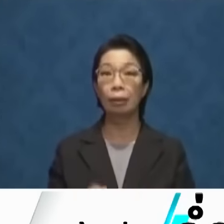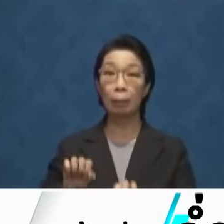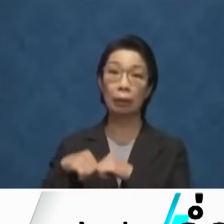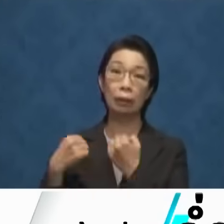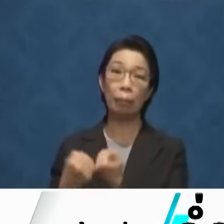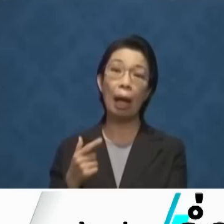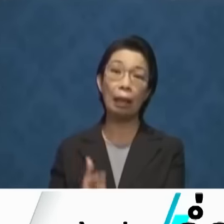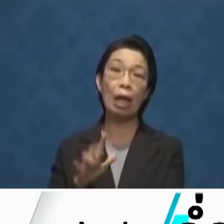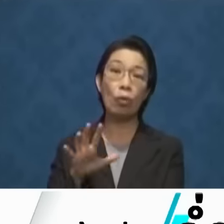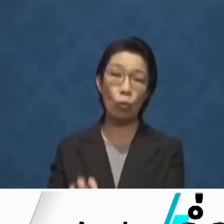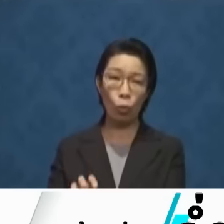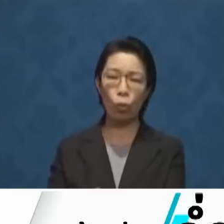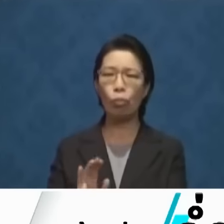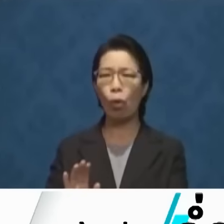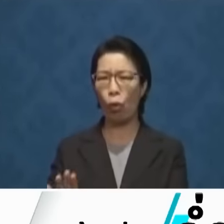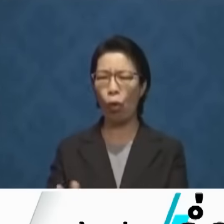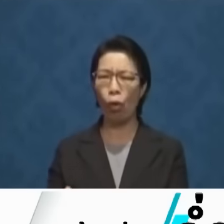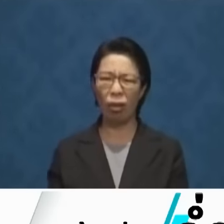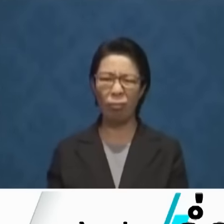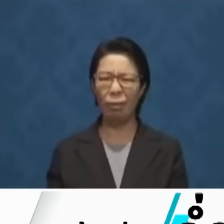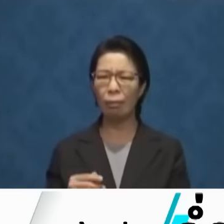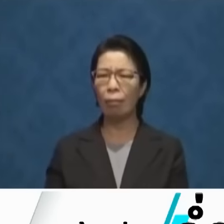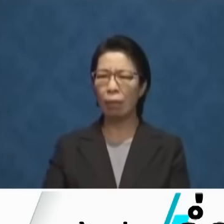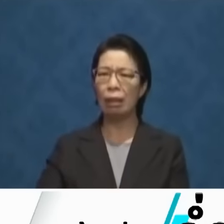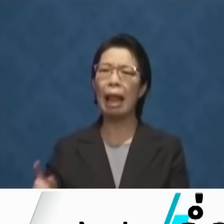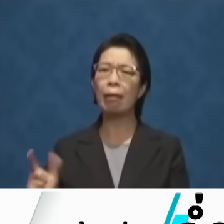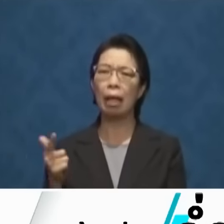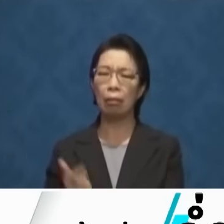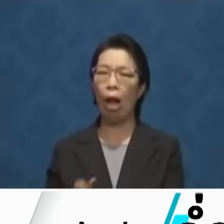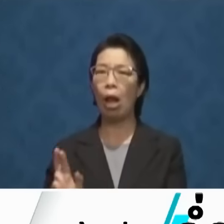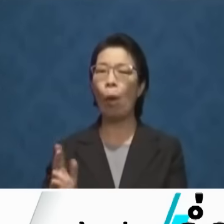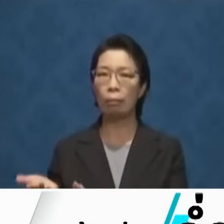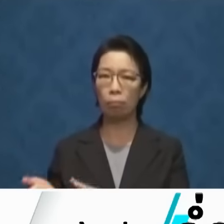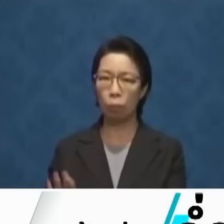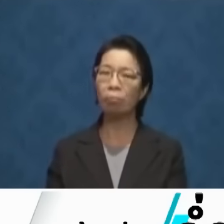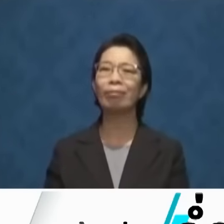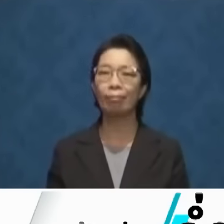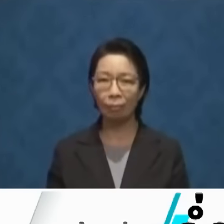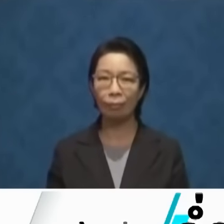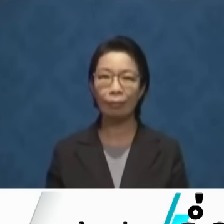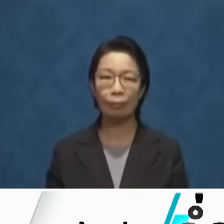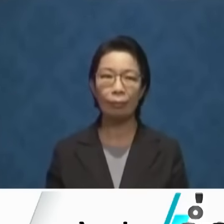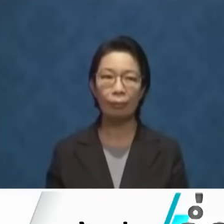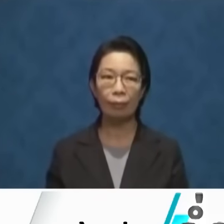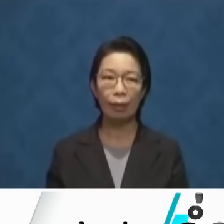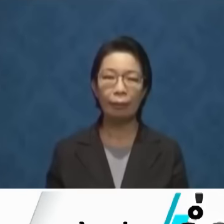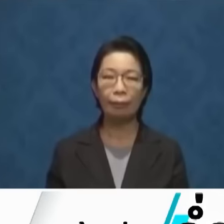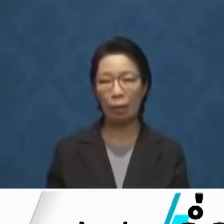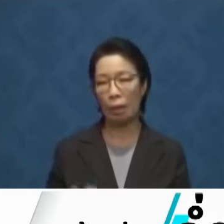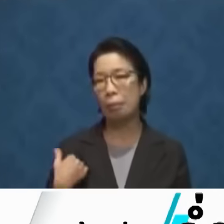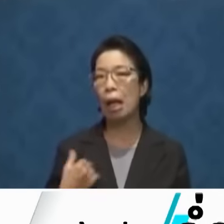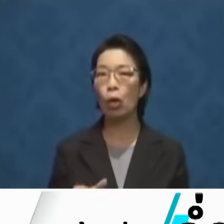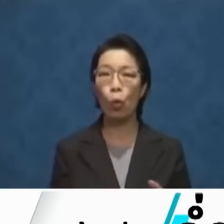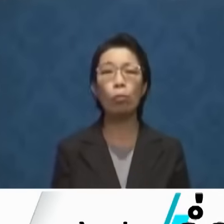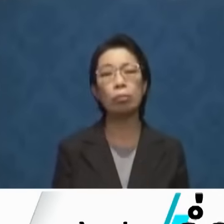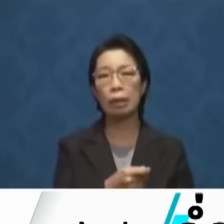ทนราษฎรให้ตั้งคณะกรรมาธิการวิสามัญพิจารณาศึกษาแนวทางการแก้ไขปัญหาราคากุ้งตกต่ำที่นายอรรถกรสิ